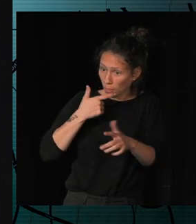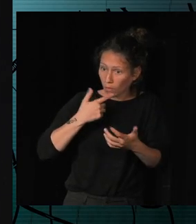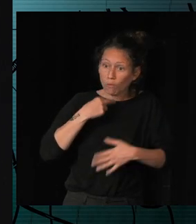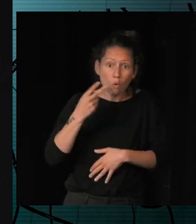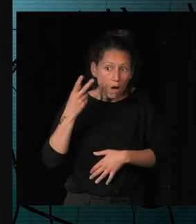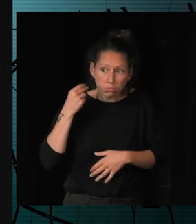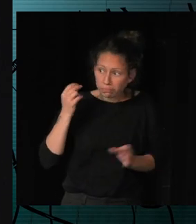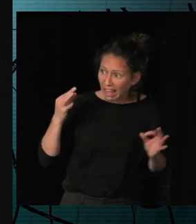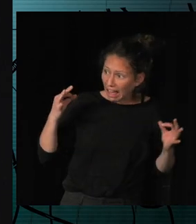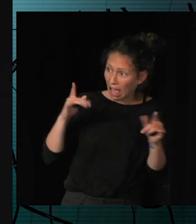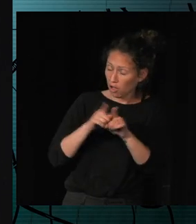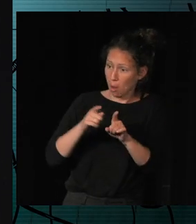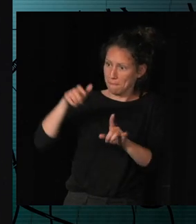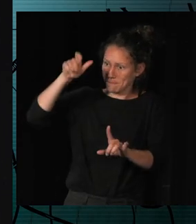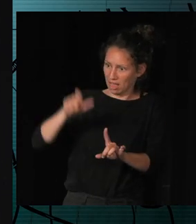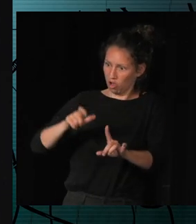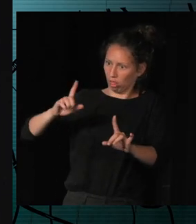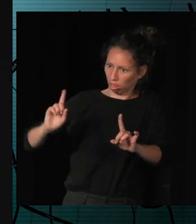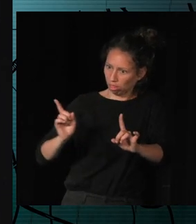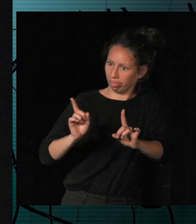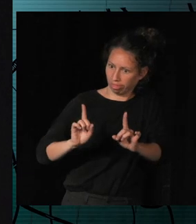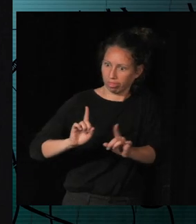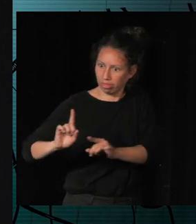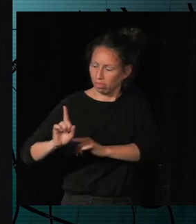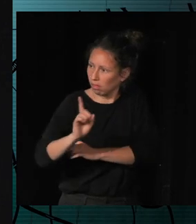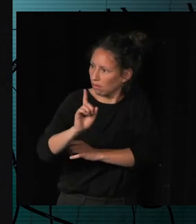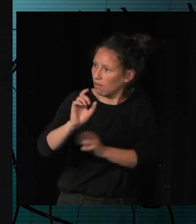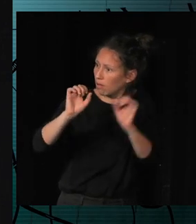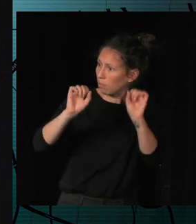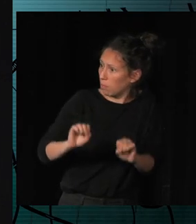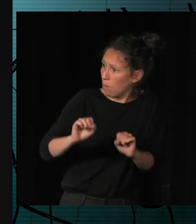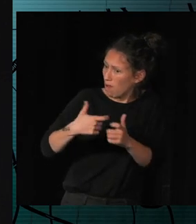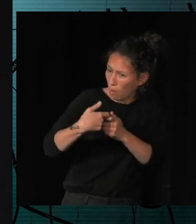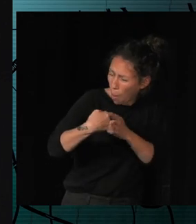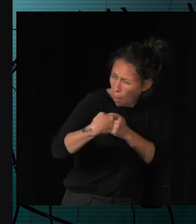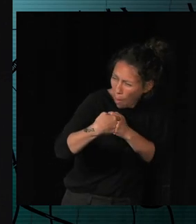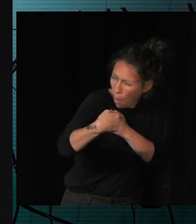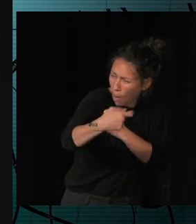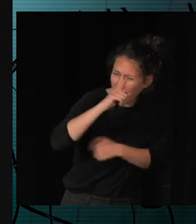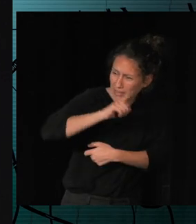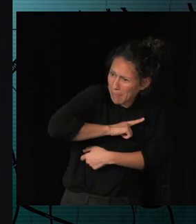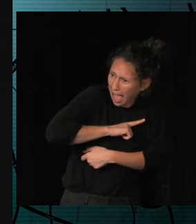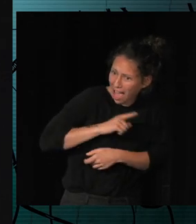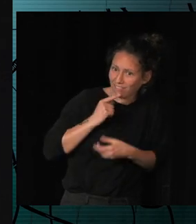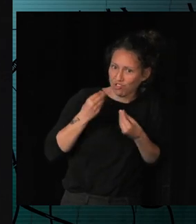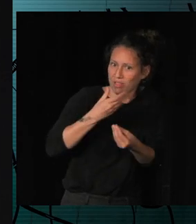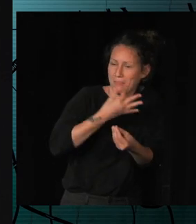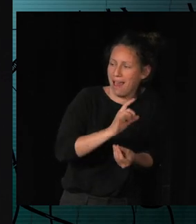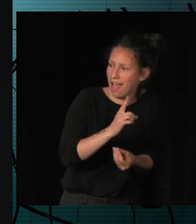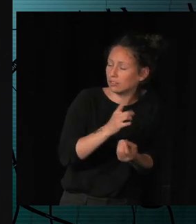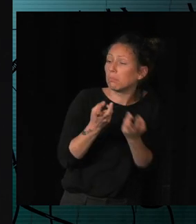qui dambule quelque chose enfin vraiment où comme peut le faire par exemple David Lynch lui il hésite pas mais bon parce que c'est du cinéma